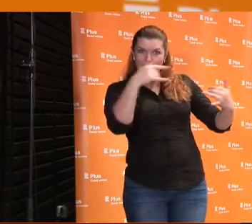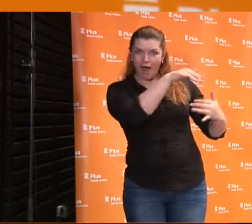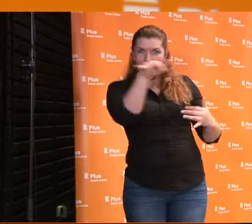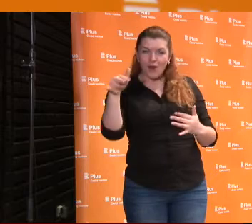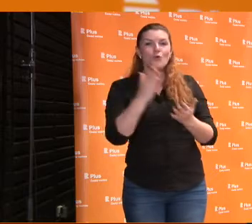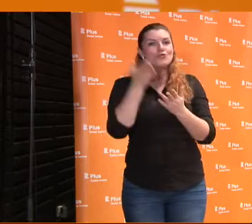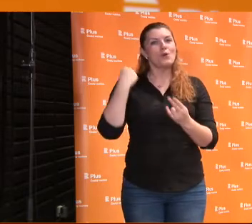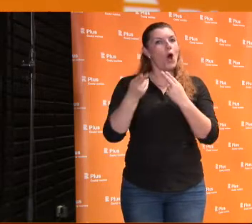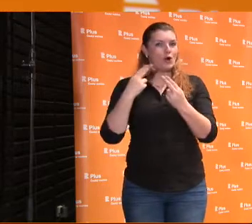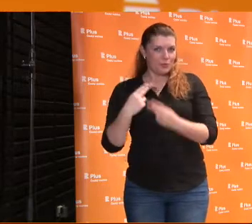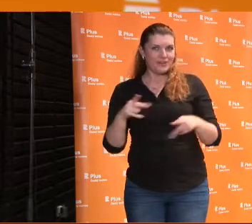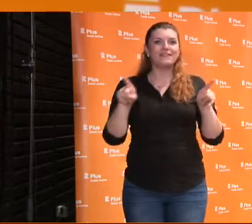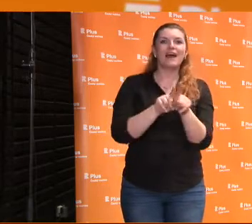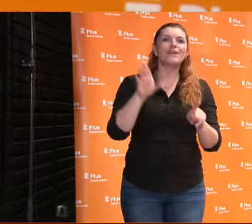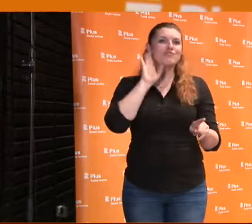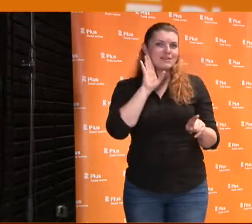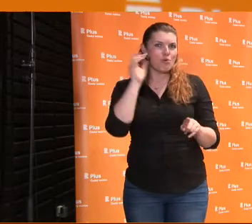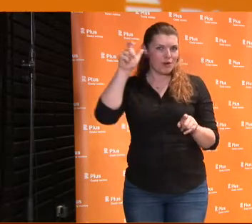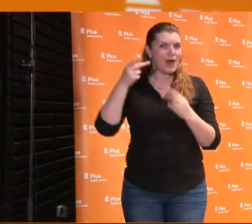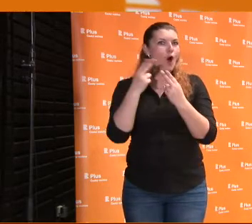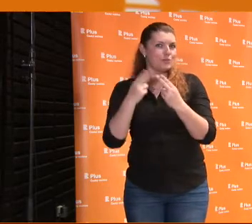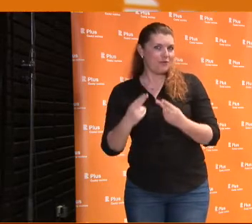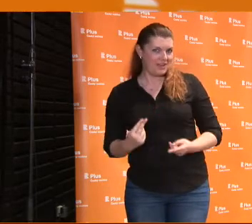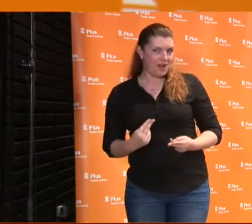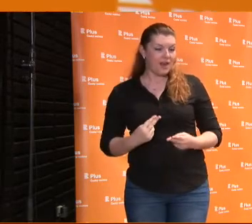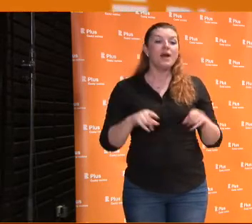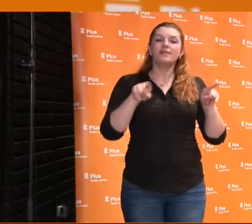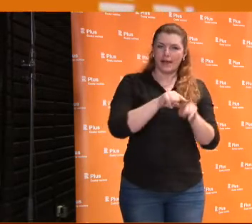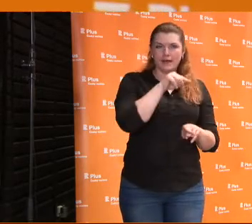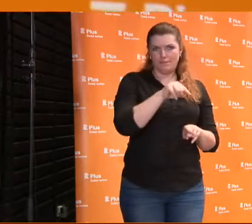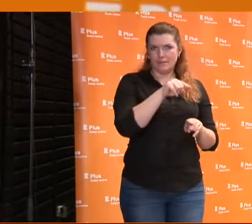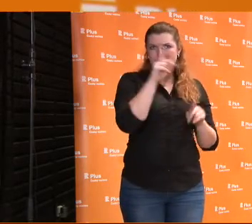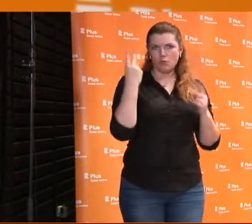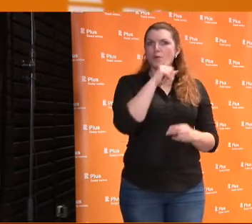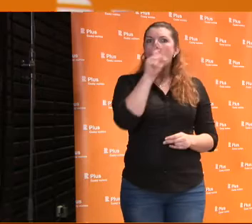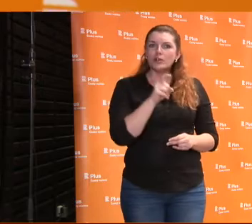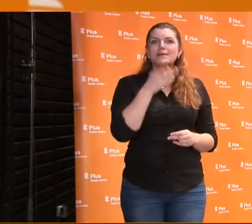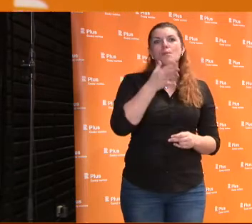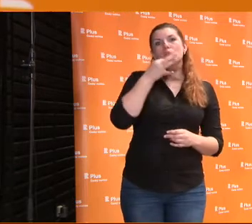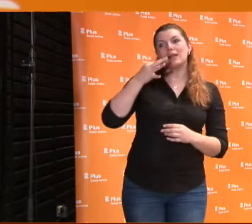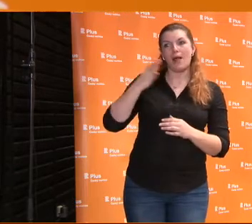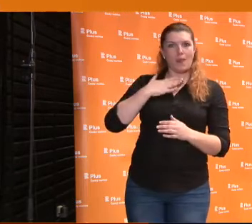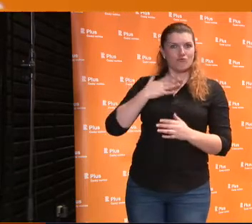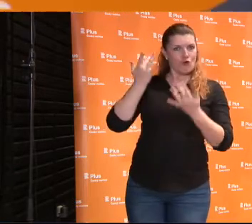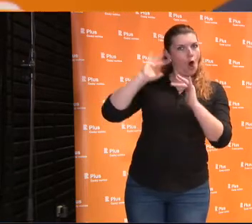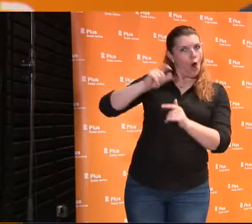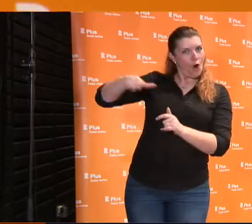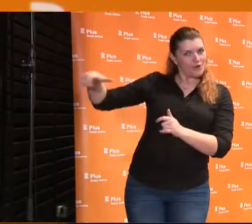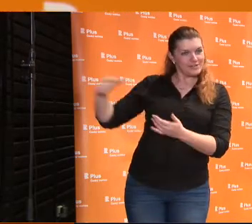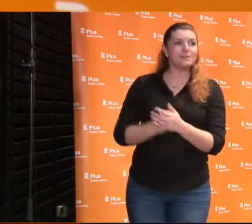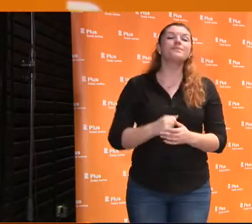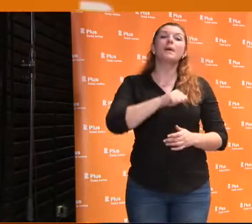naši sledovatelé na sociálních sítích, a ty otázky také postupně v průběhu večera položím našim hostům. První z těch otázek